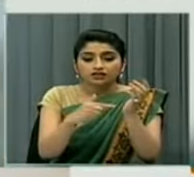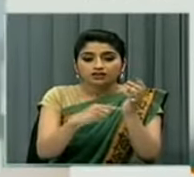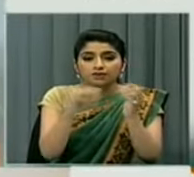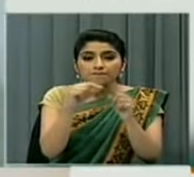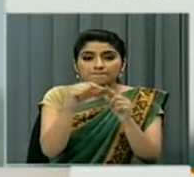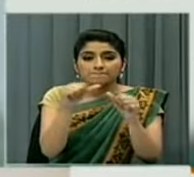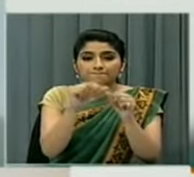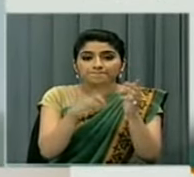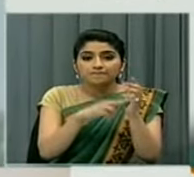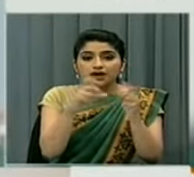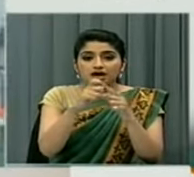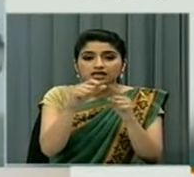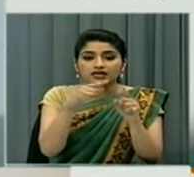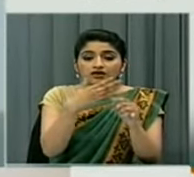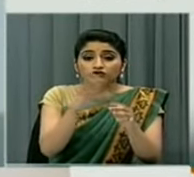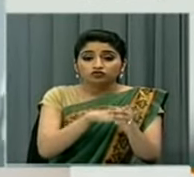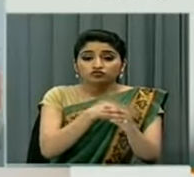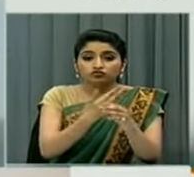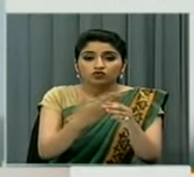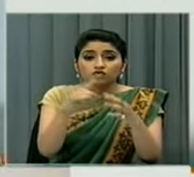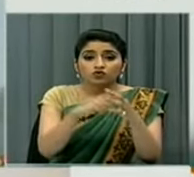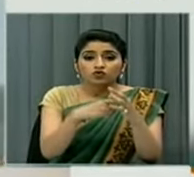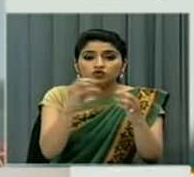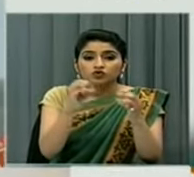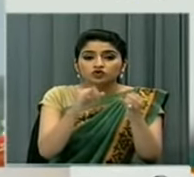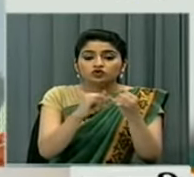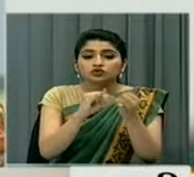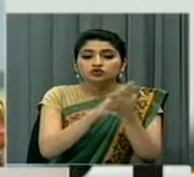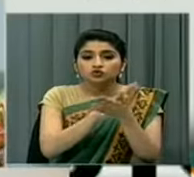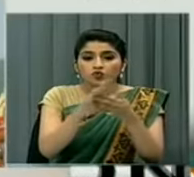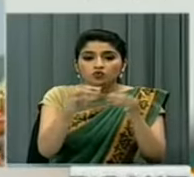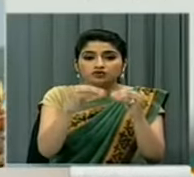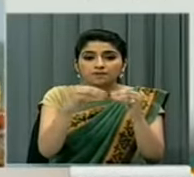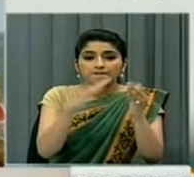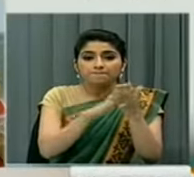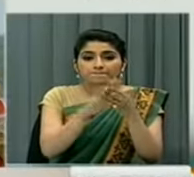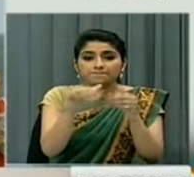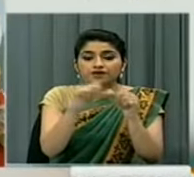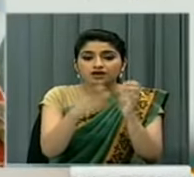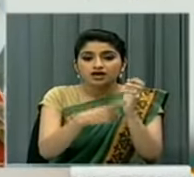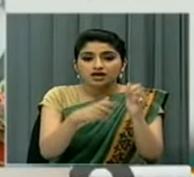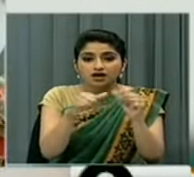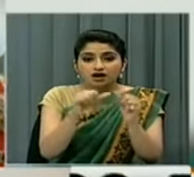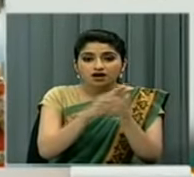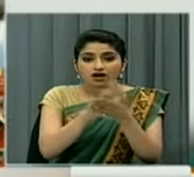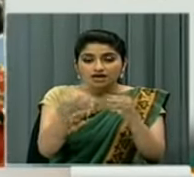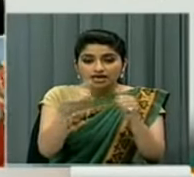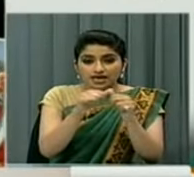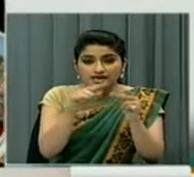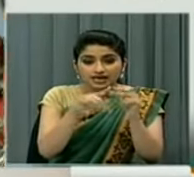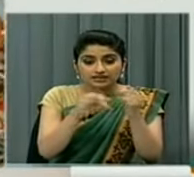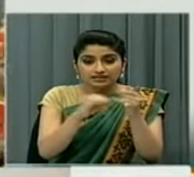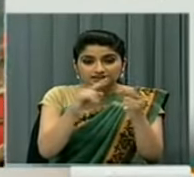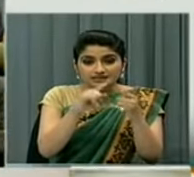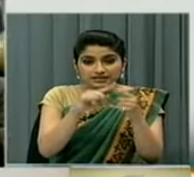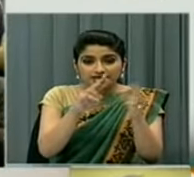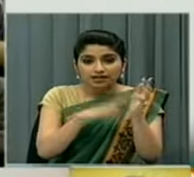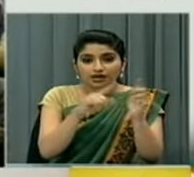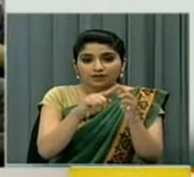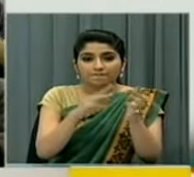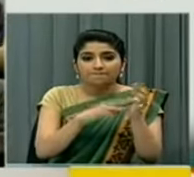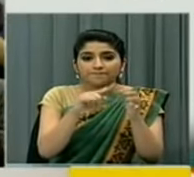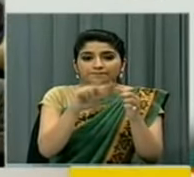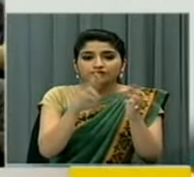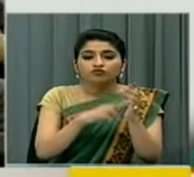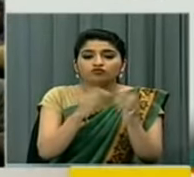मेलोडी जोश भरा है सीने में और जाली नोटों पर लगाम लगाने में। इनका जो मेन डिप्लॉयमेंट है वो